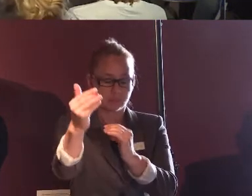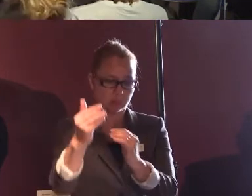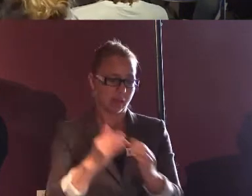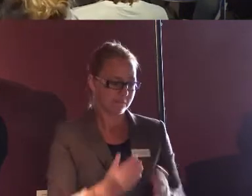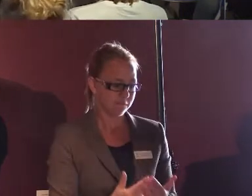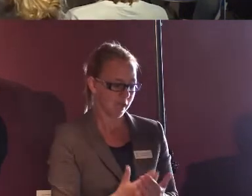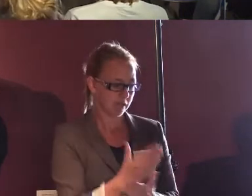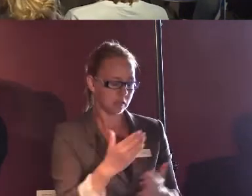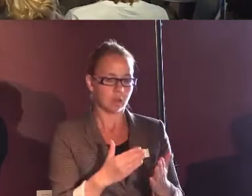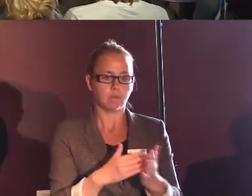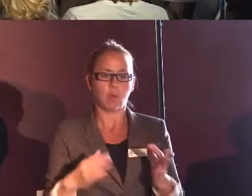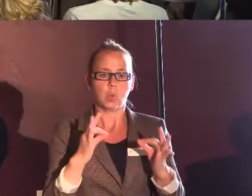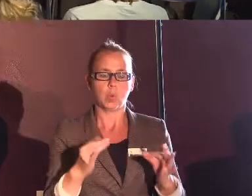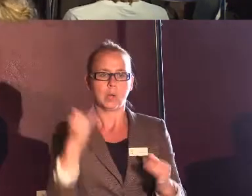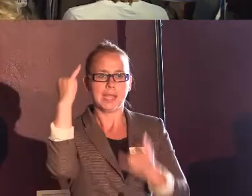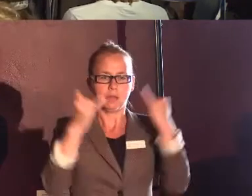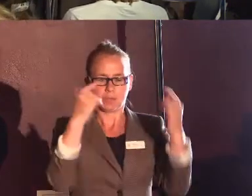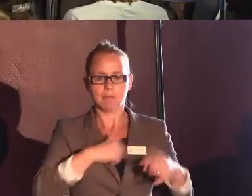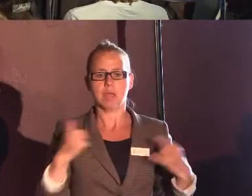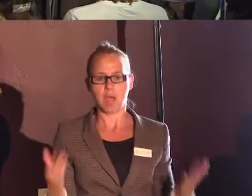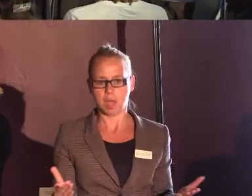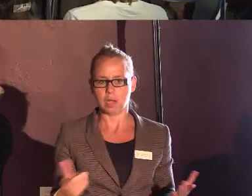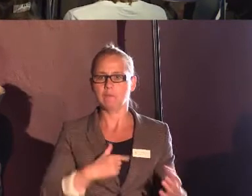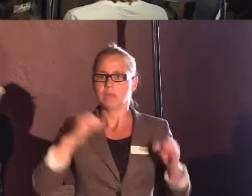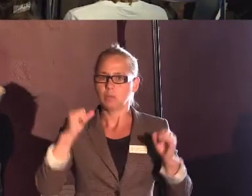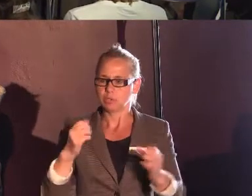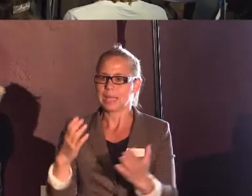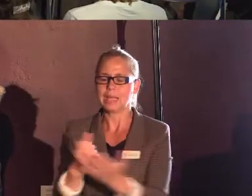innovativa vi är i att finna på nya jobb, hitta nya jobb.